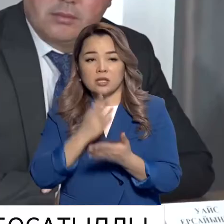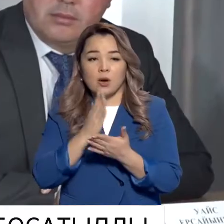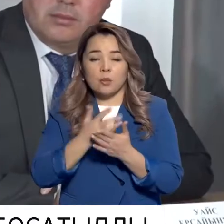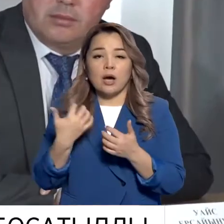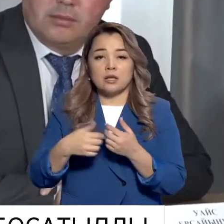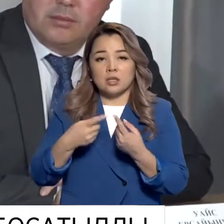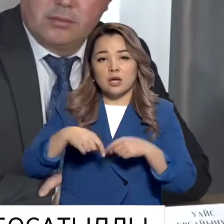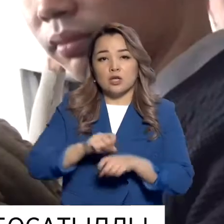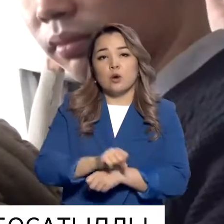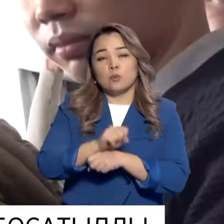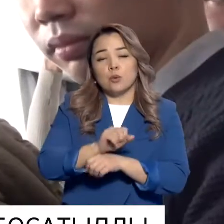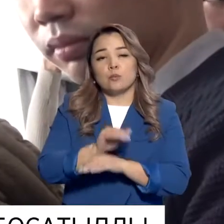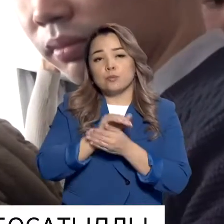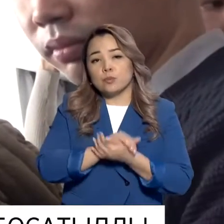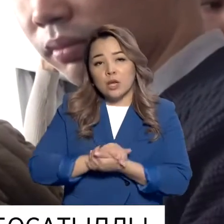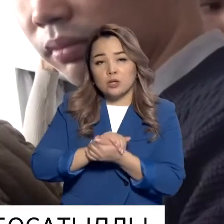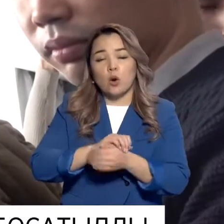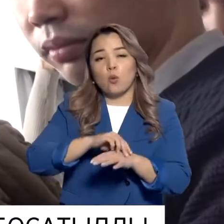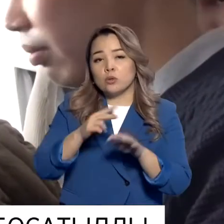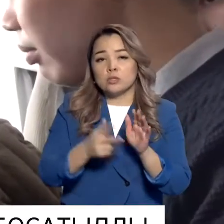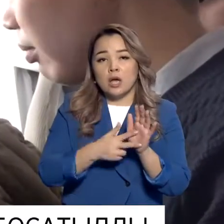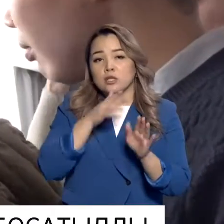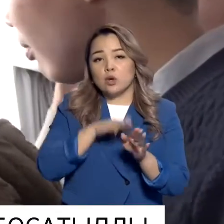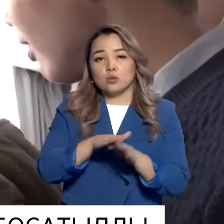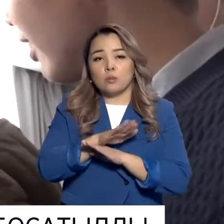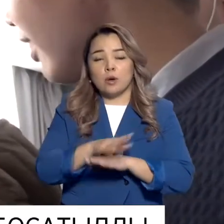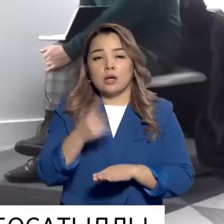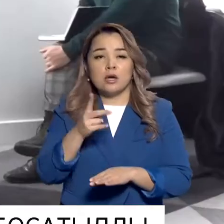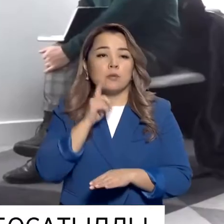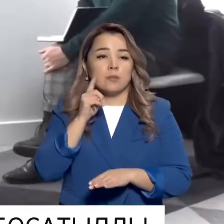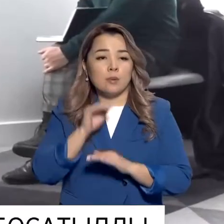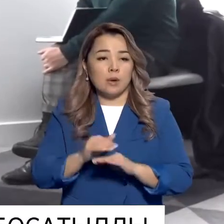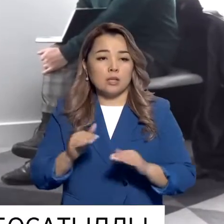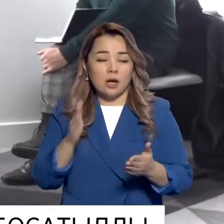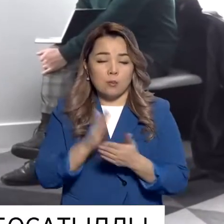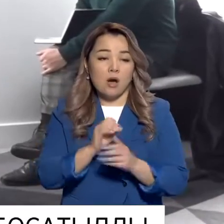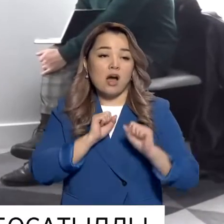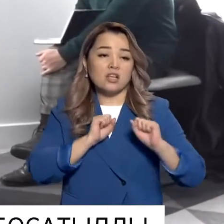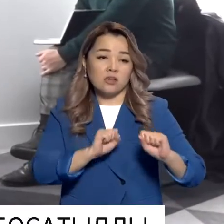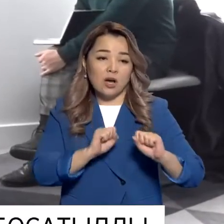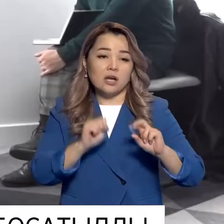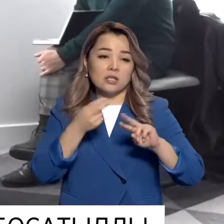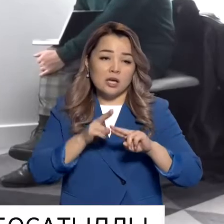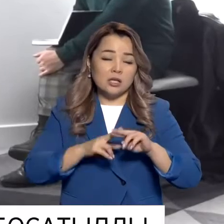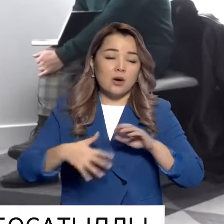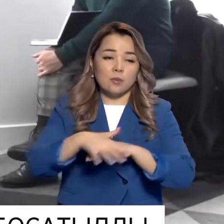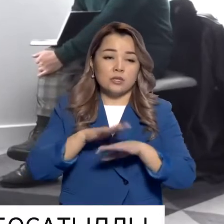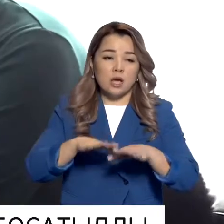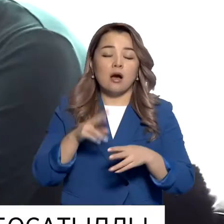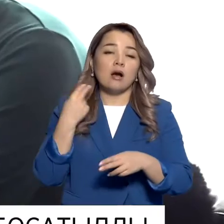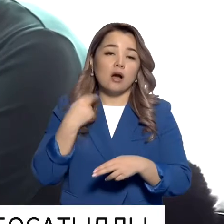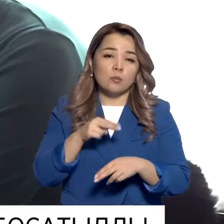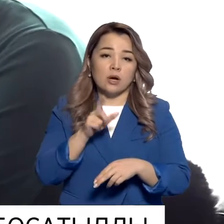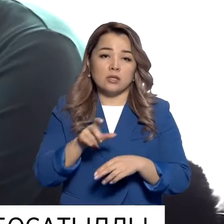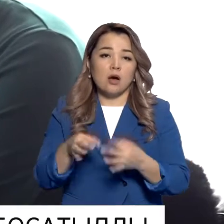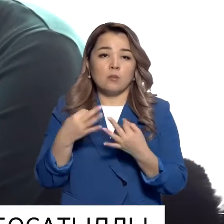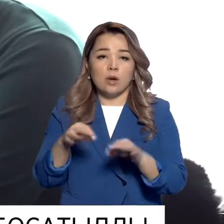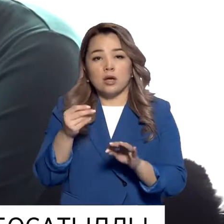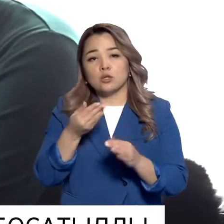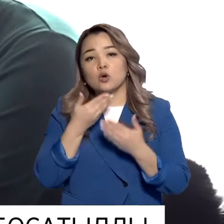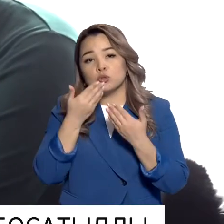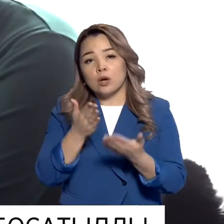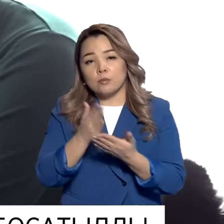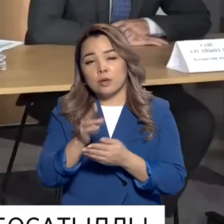Арасында бейбіт шеруге шыққандар мен кәмелетке толмаған 2 жас өспірім бар. Адвокаттар соңғы кезде қамалғандарды босатып береміз деп ақша